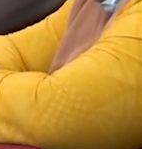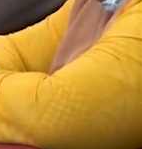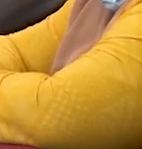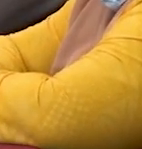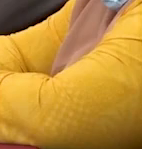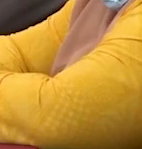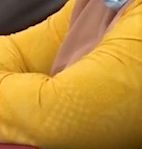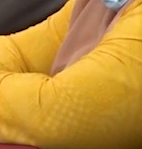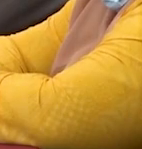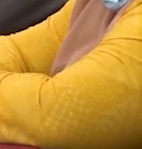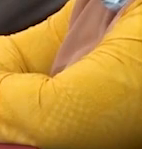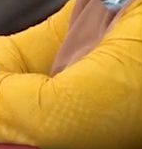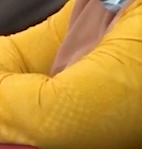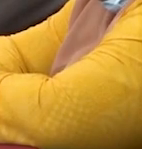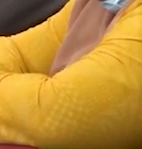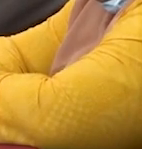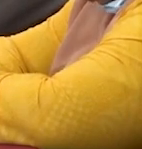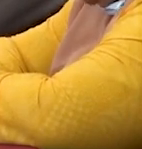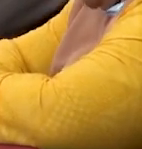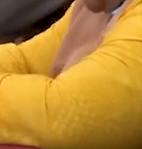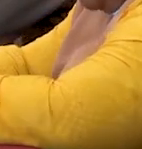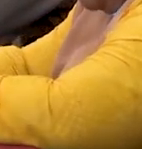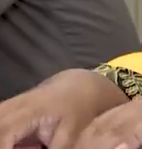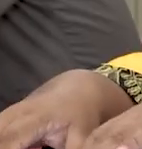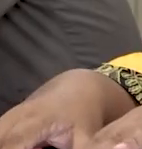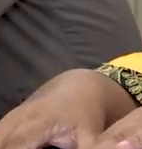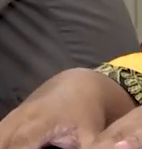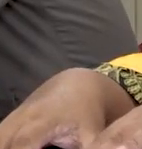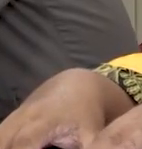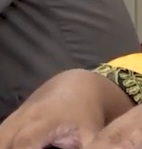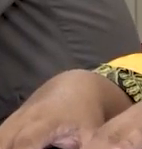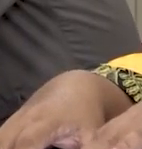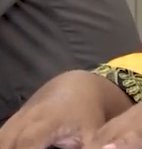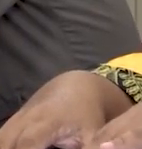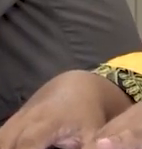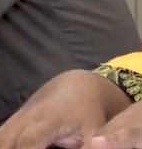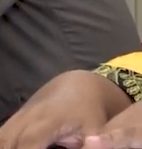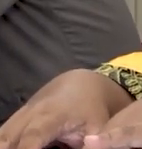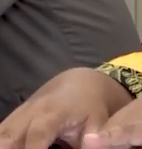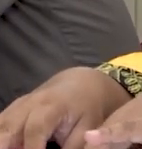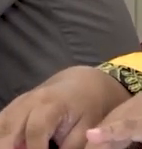Waalaikumsalam warah Wow Setelah begitu semua kolom